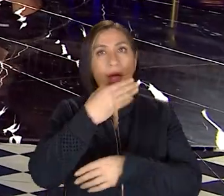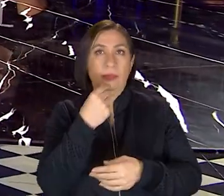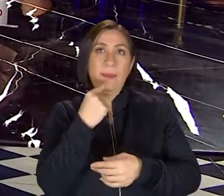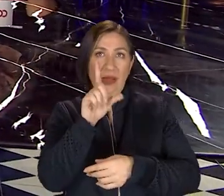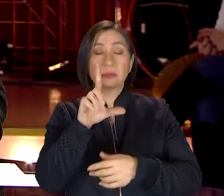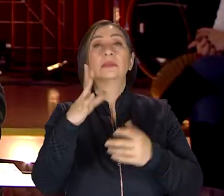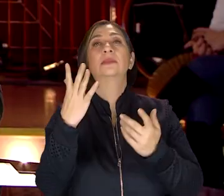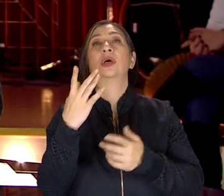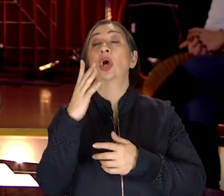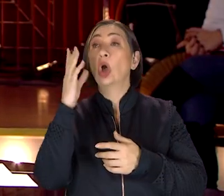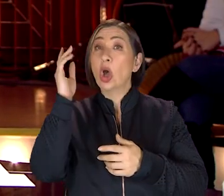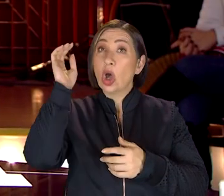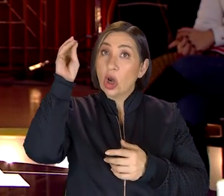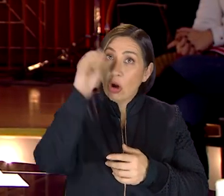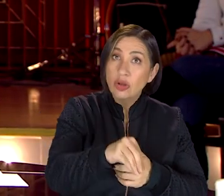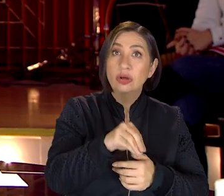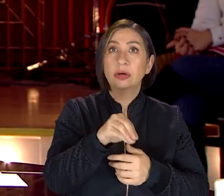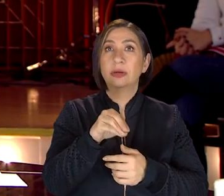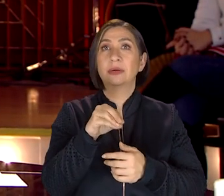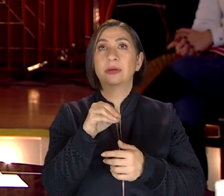Diyor ki koydu